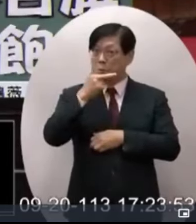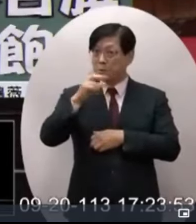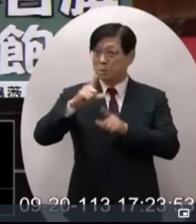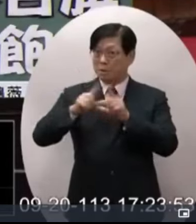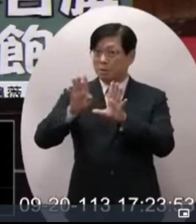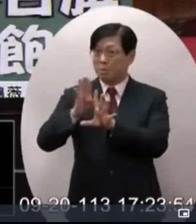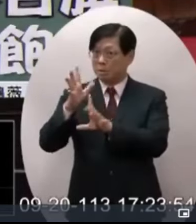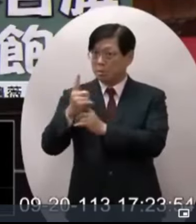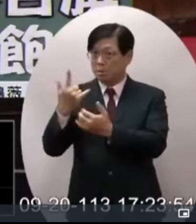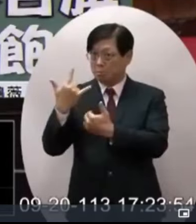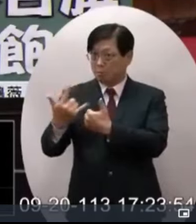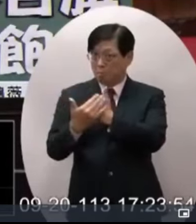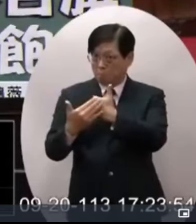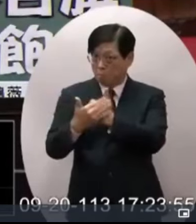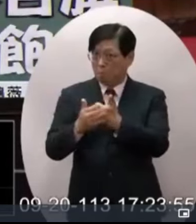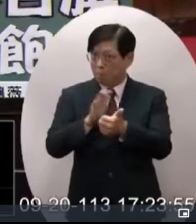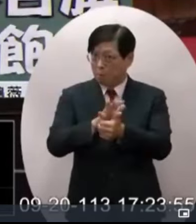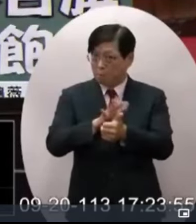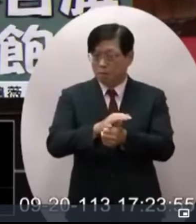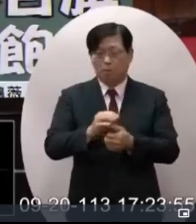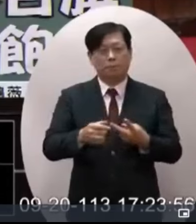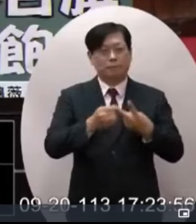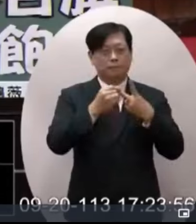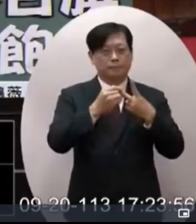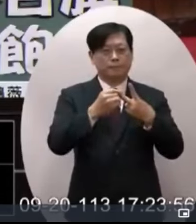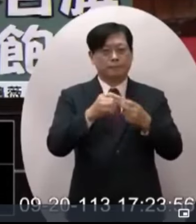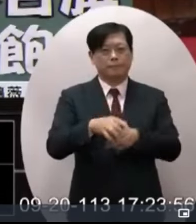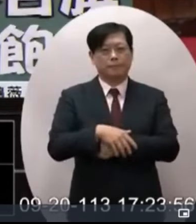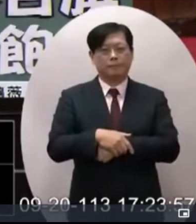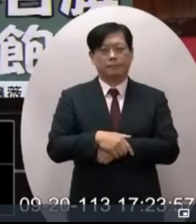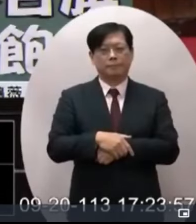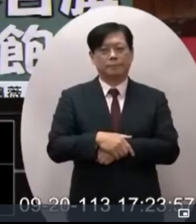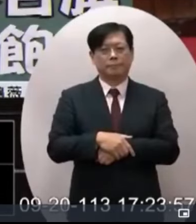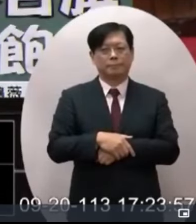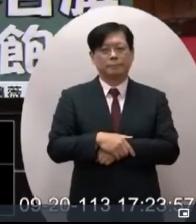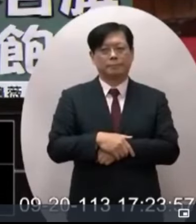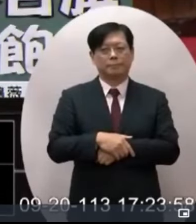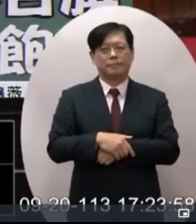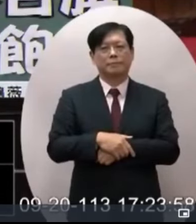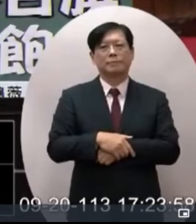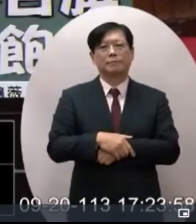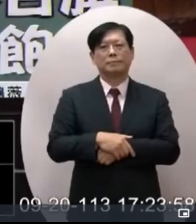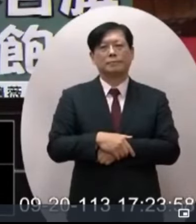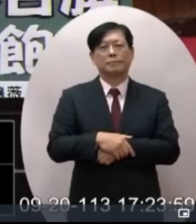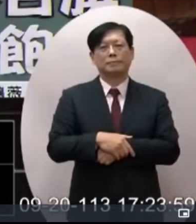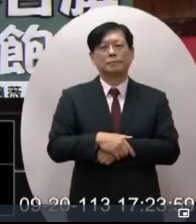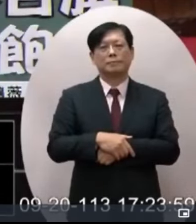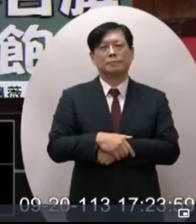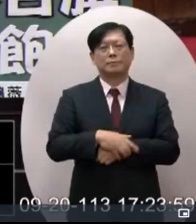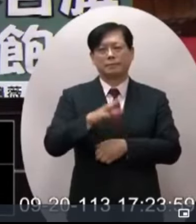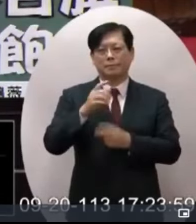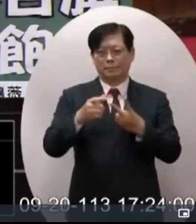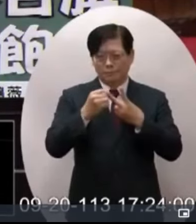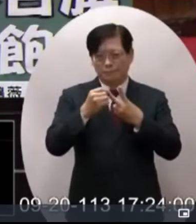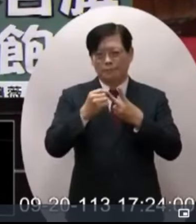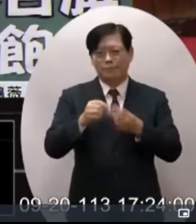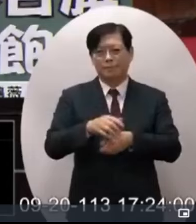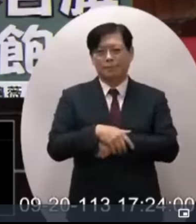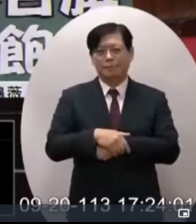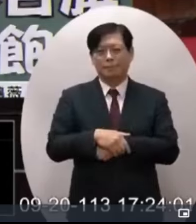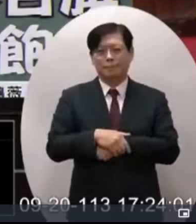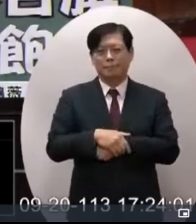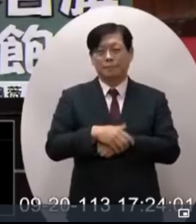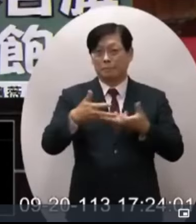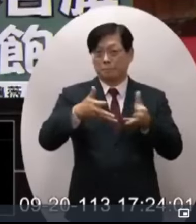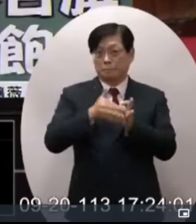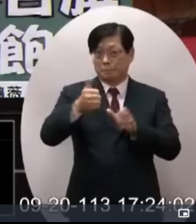大门神守在那里？第二件，好，时间有一点时间。另外第二件，